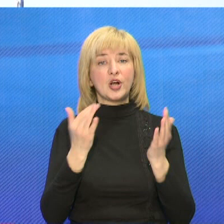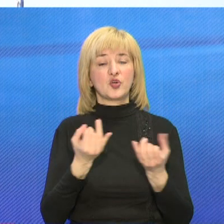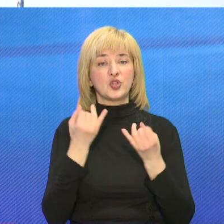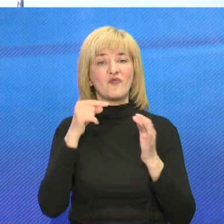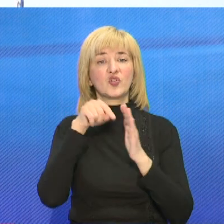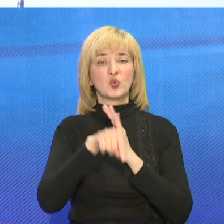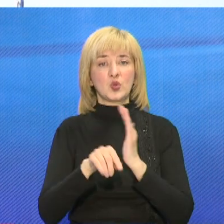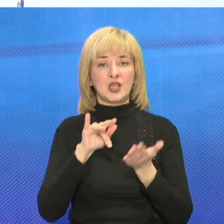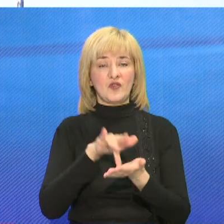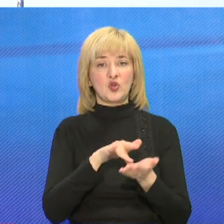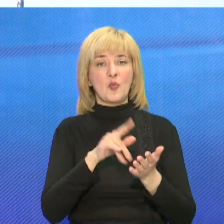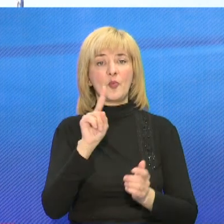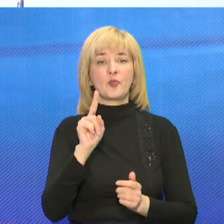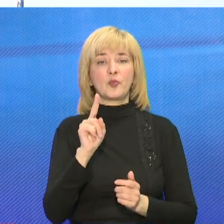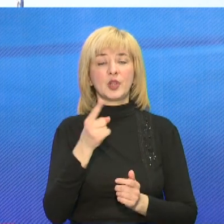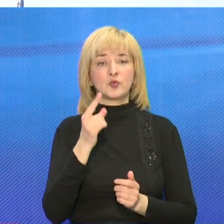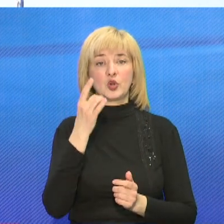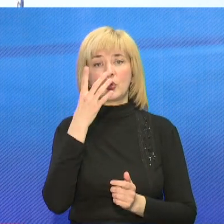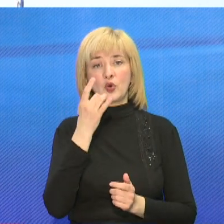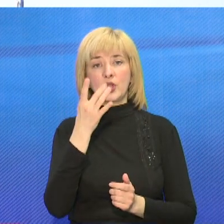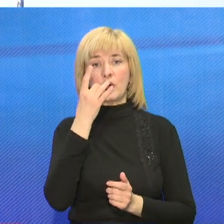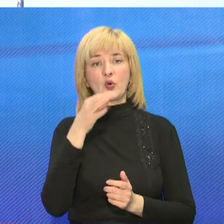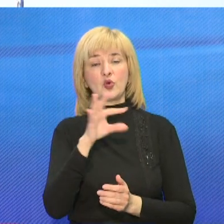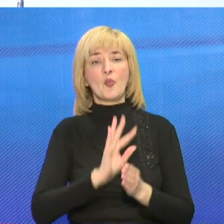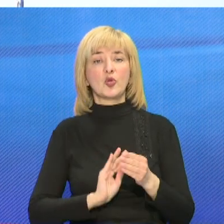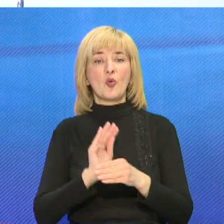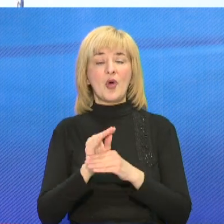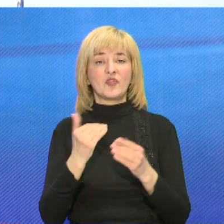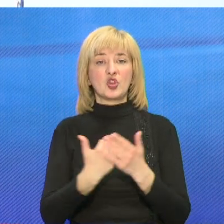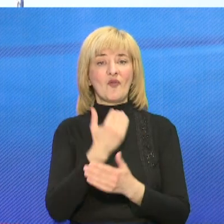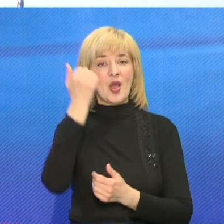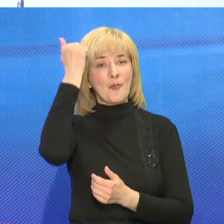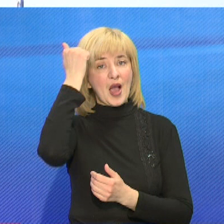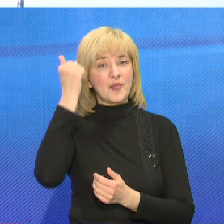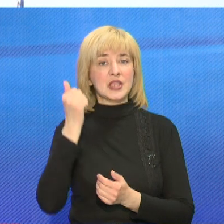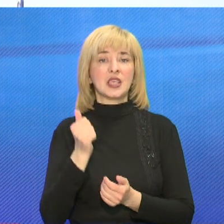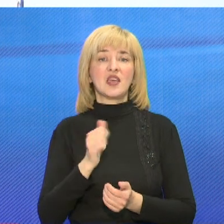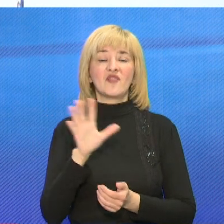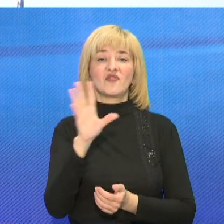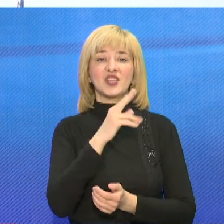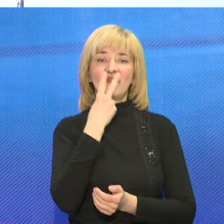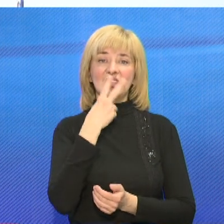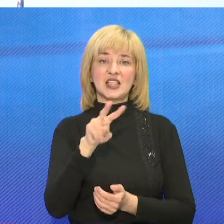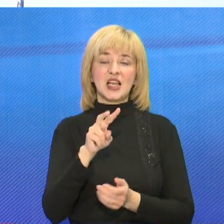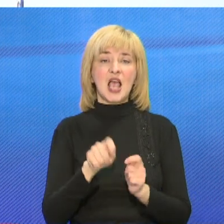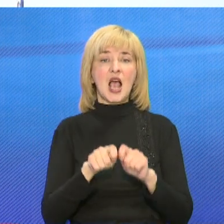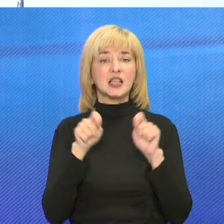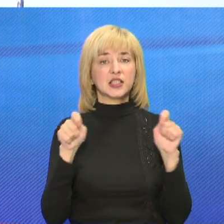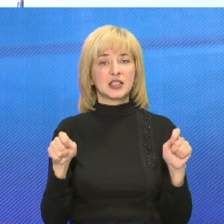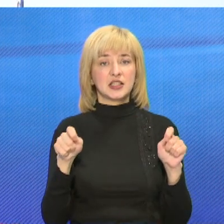город Гродно и Гродненская область приросла новыми памятниками архитектурными. Все видели открытие старого